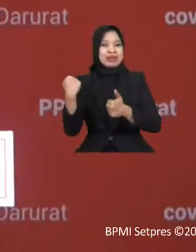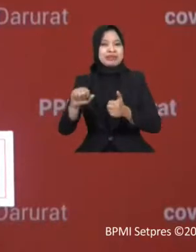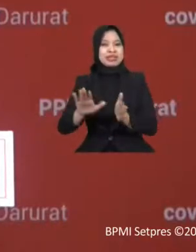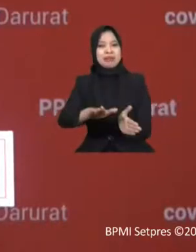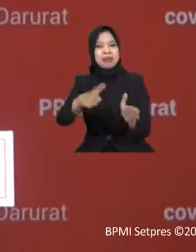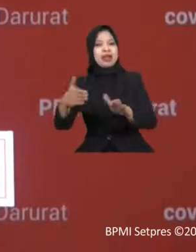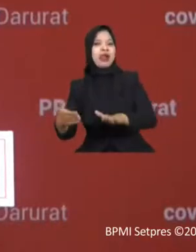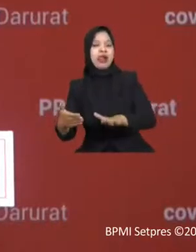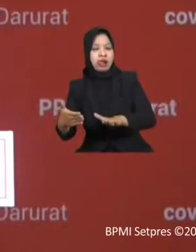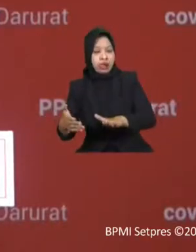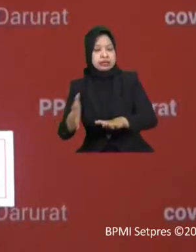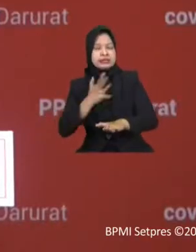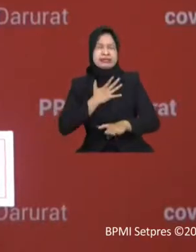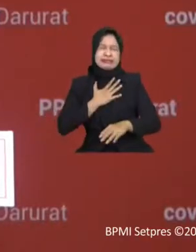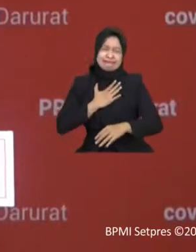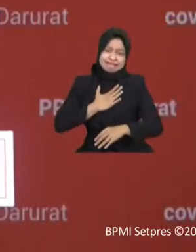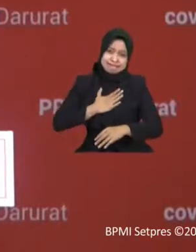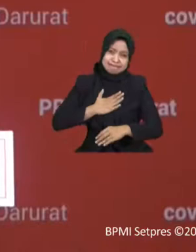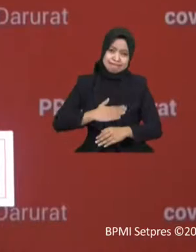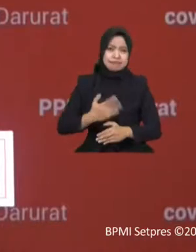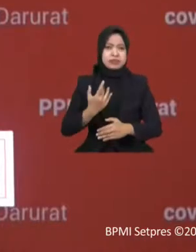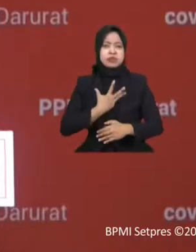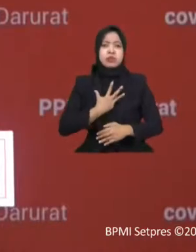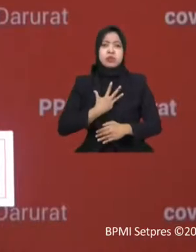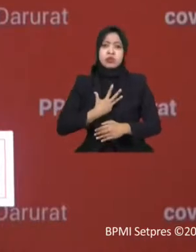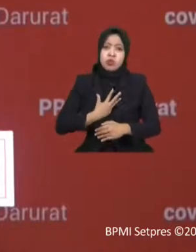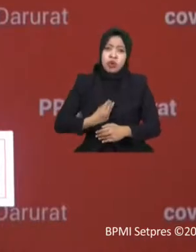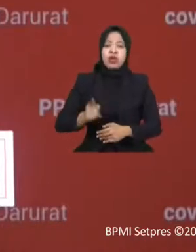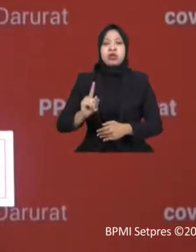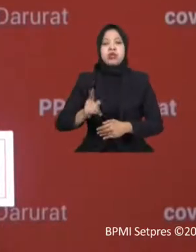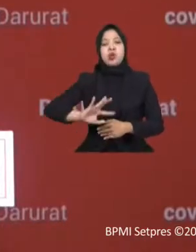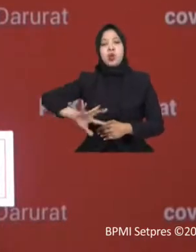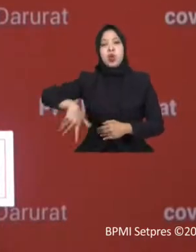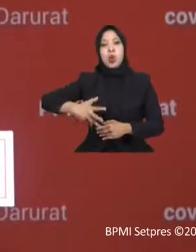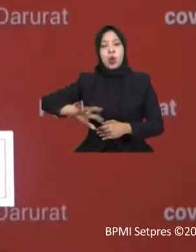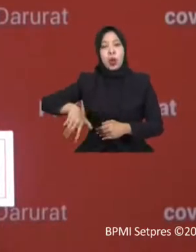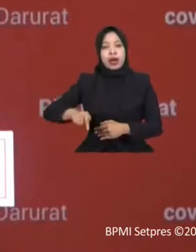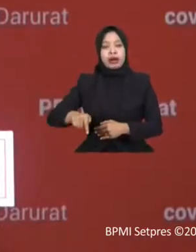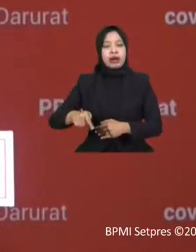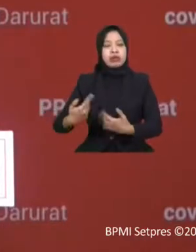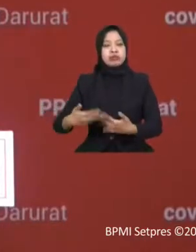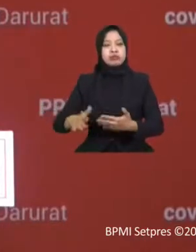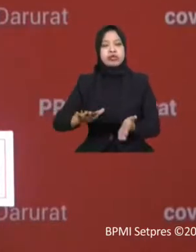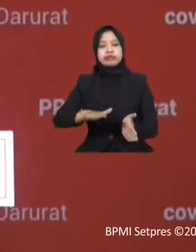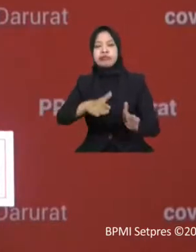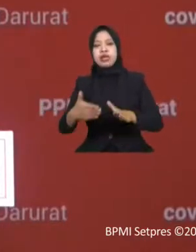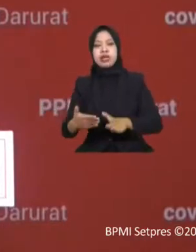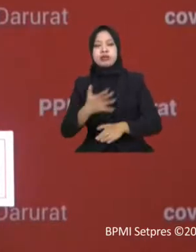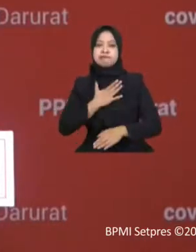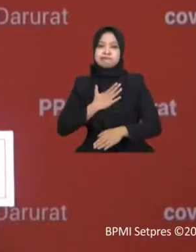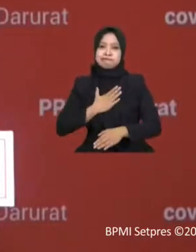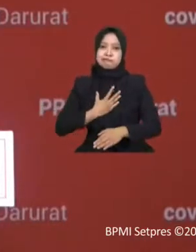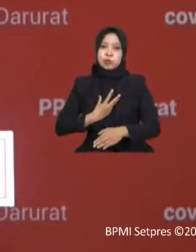kami sangat menyesal dan berduka untuk keluarga yang ditinggalkan